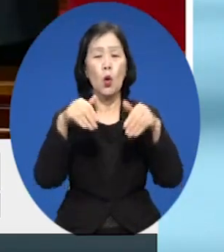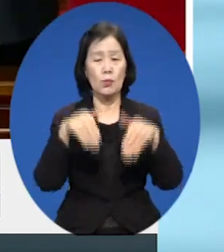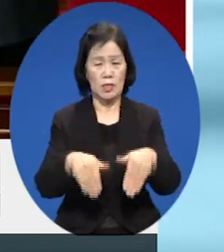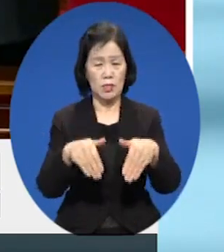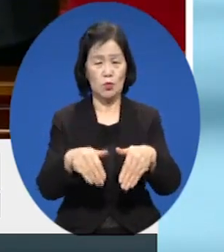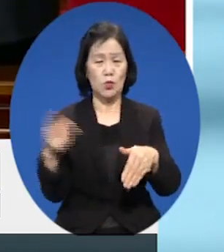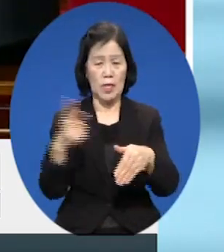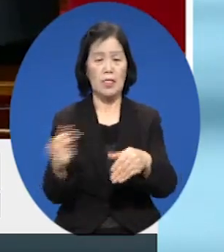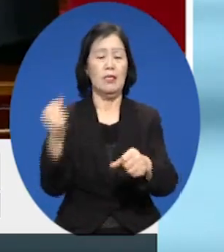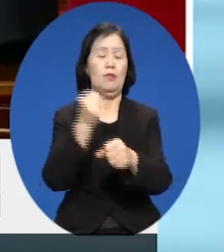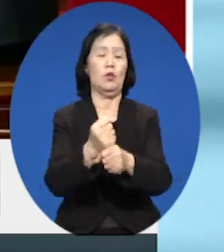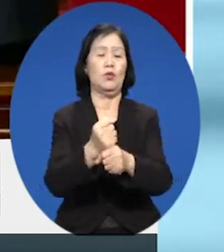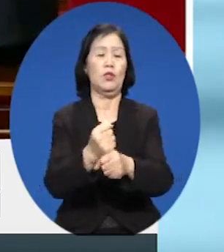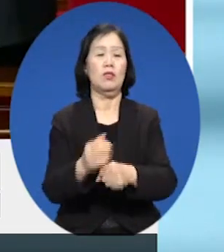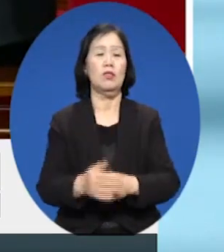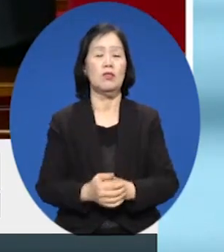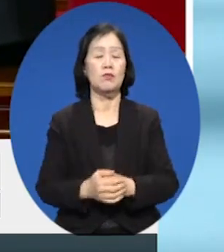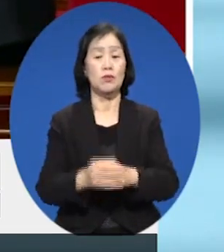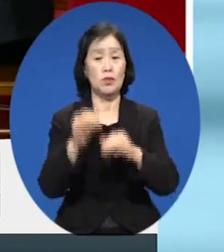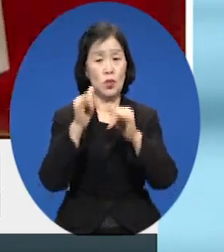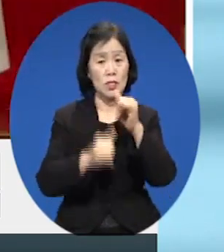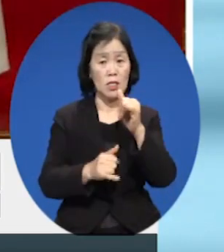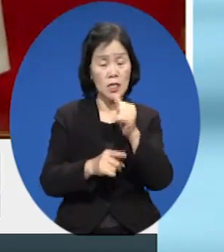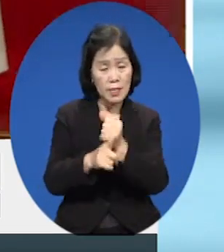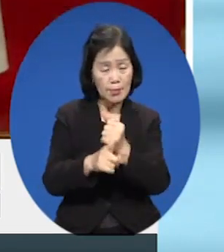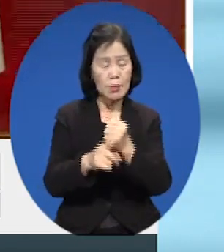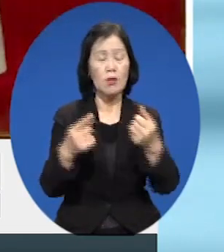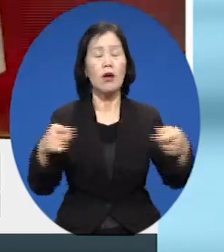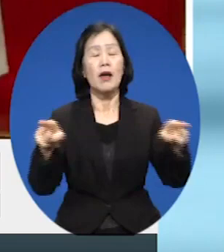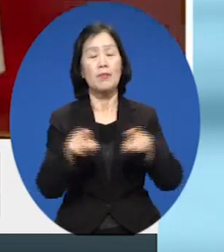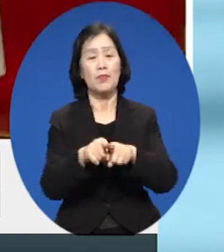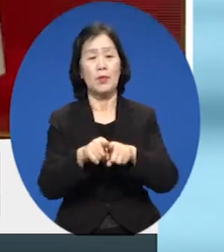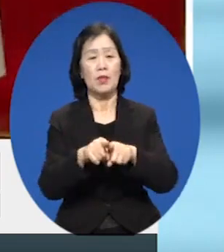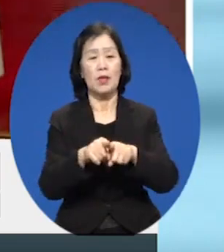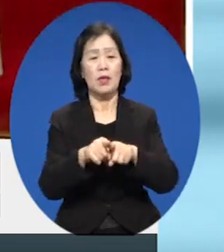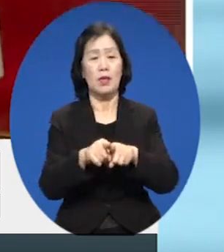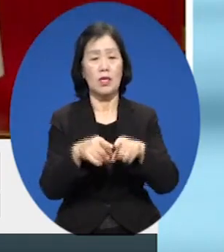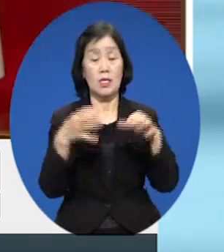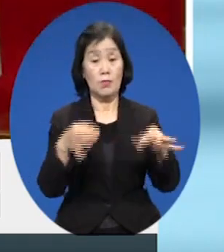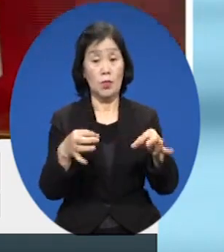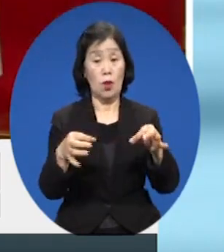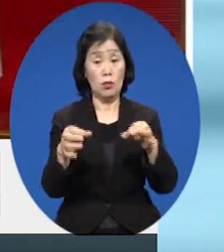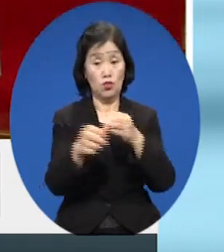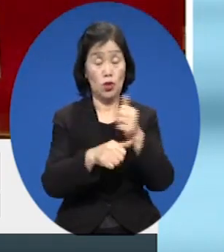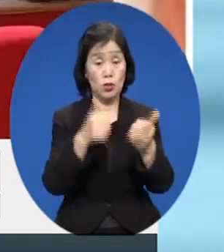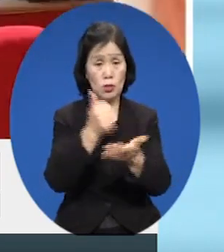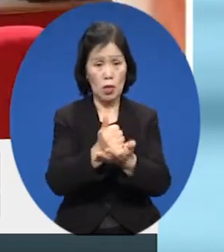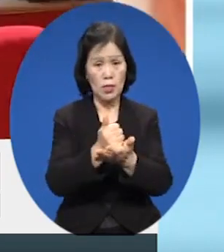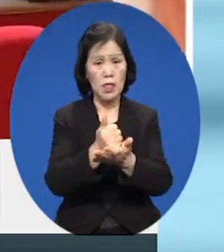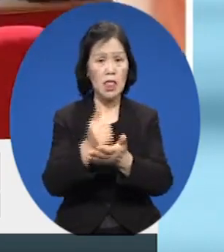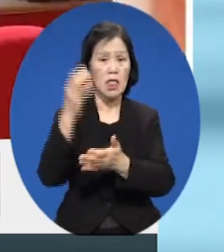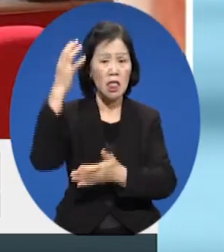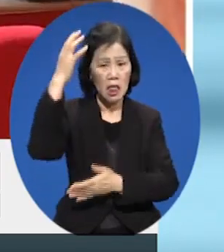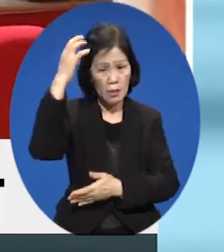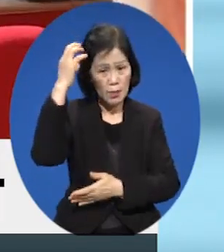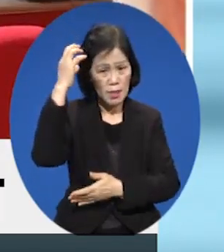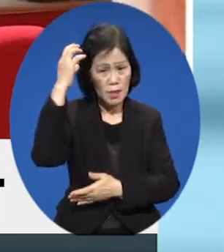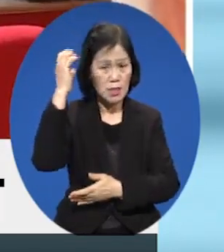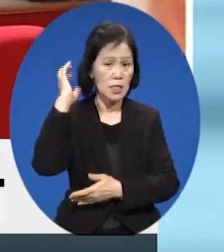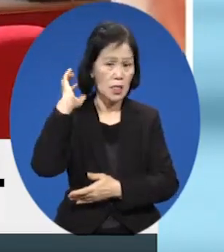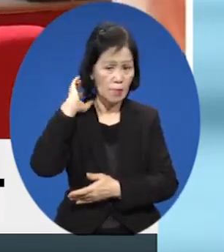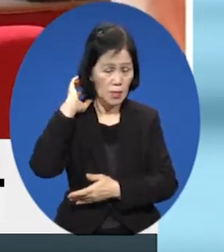하는건데 이것은 뭐 그런 역사적 의미와 함께 자기가 이제 김정은 위원장이 김일성 김정일 육아